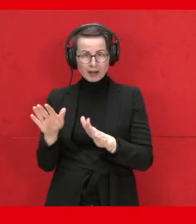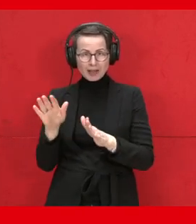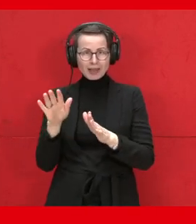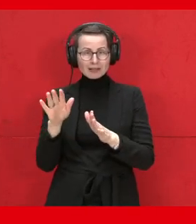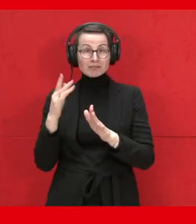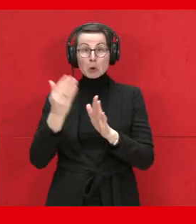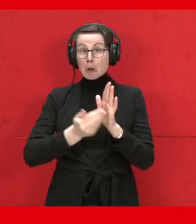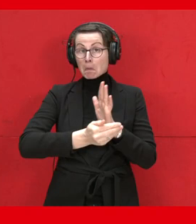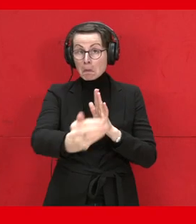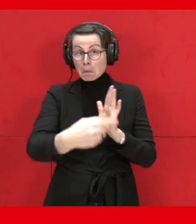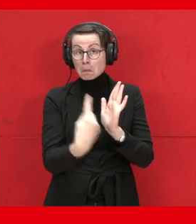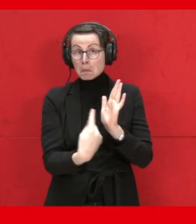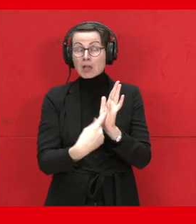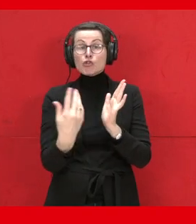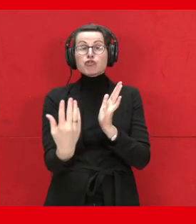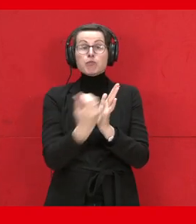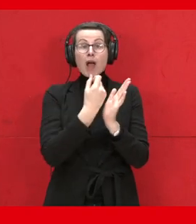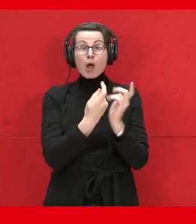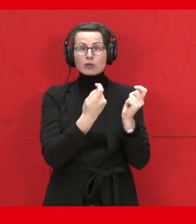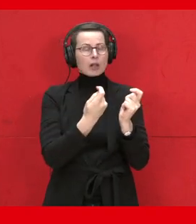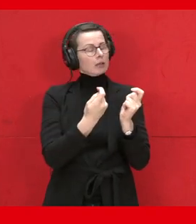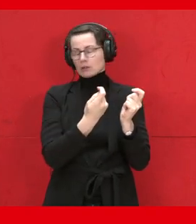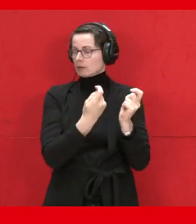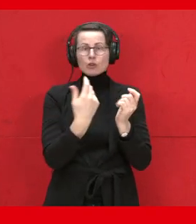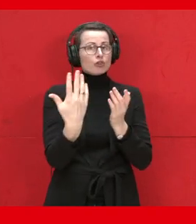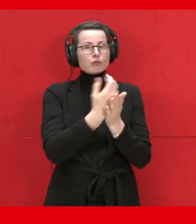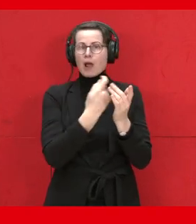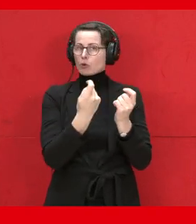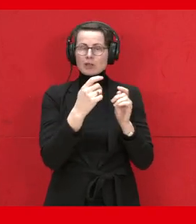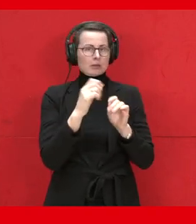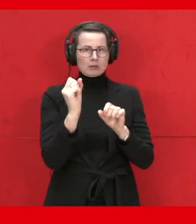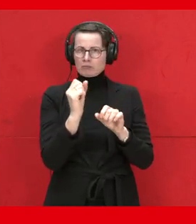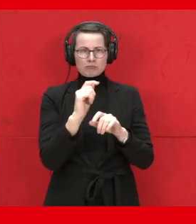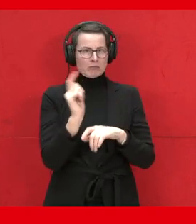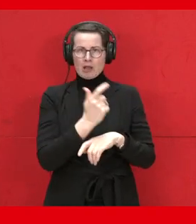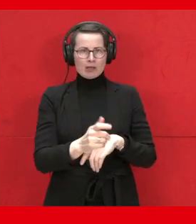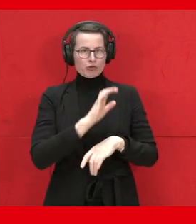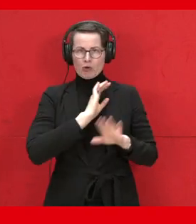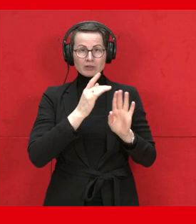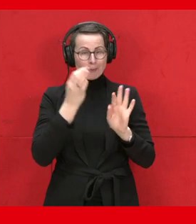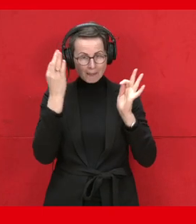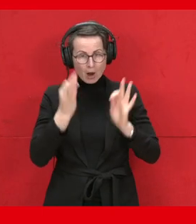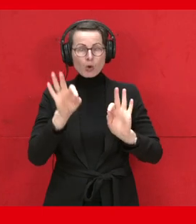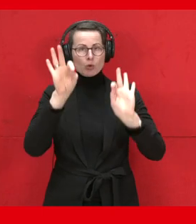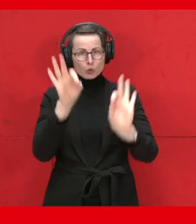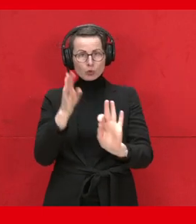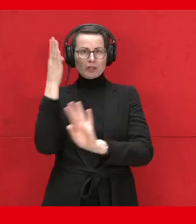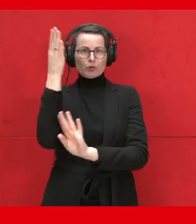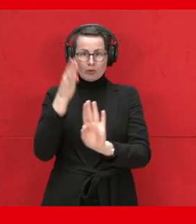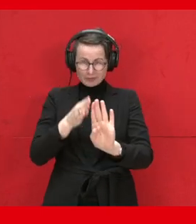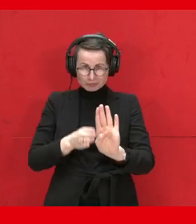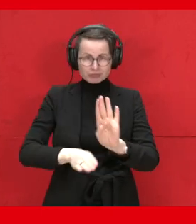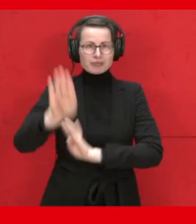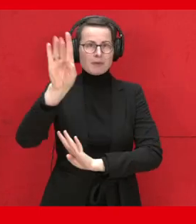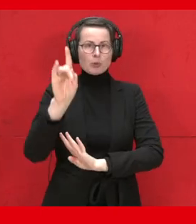manche Konservative jetzt einfordern, führt uns nicht aus der Krise heraus und führt uns auch nicht in eine gute Zukunft. Und deshalb ist es völlig